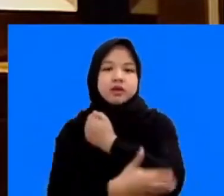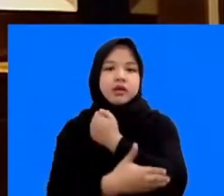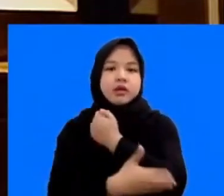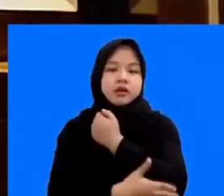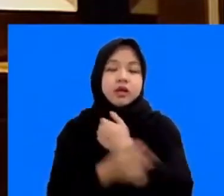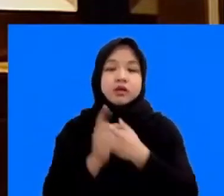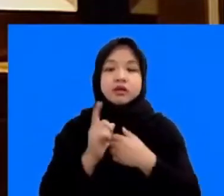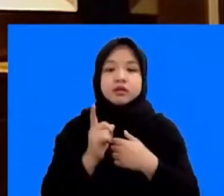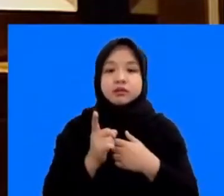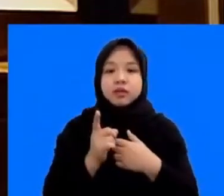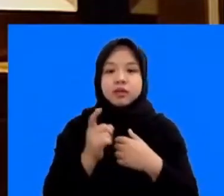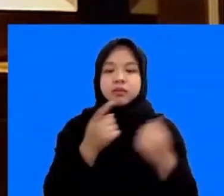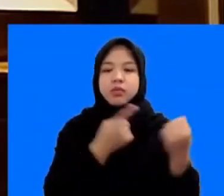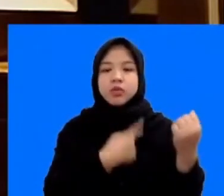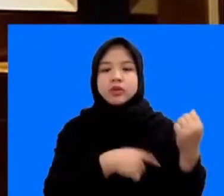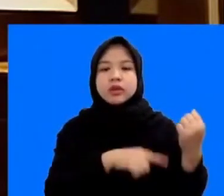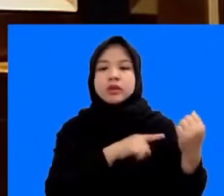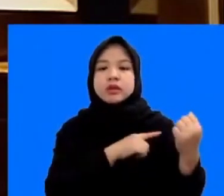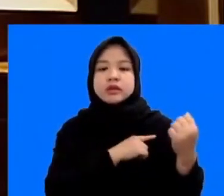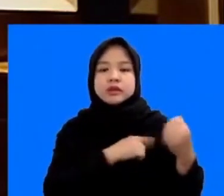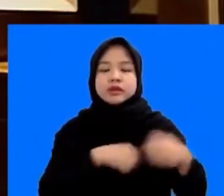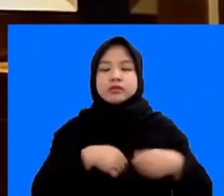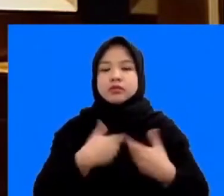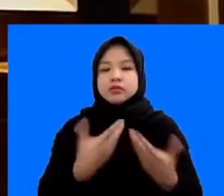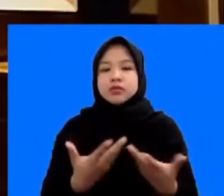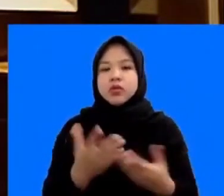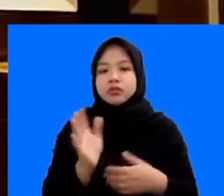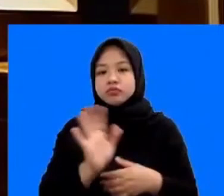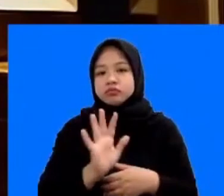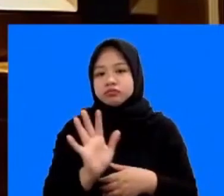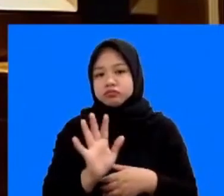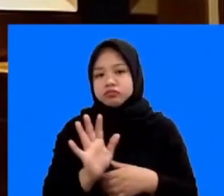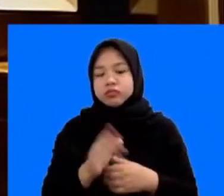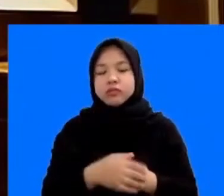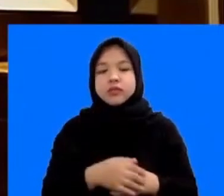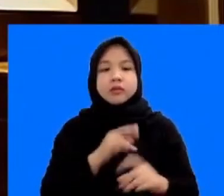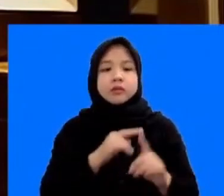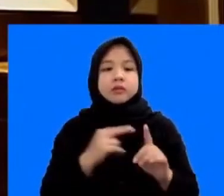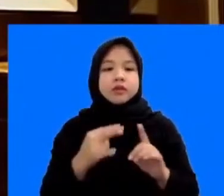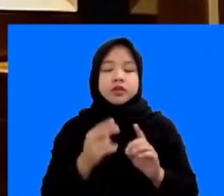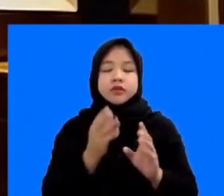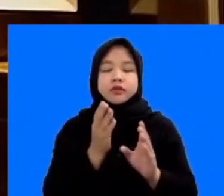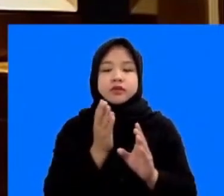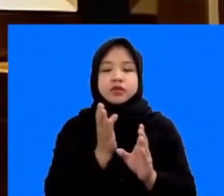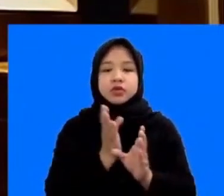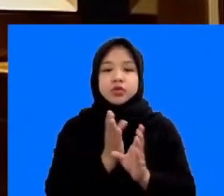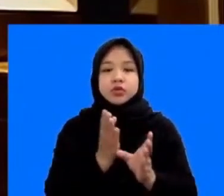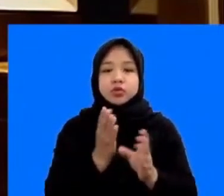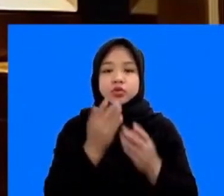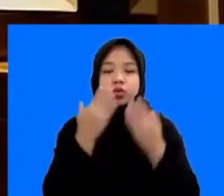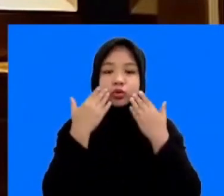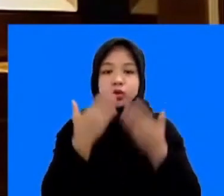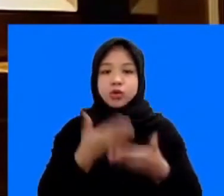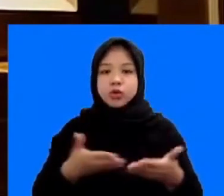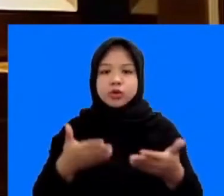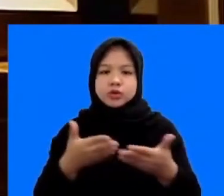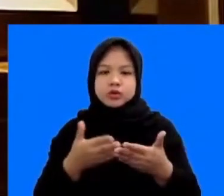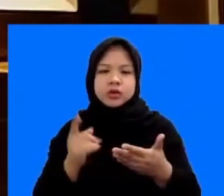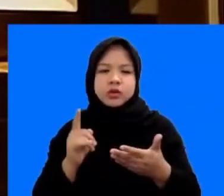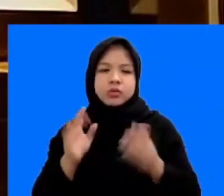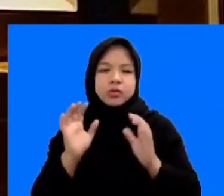potensinya tidak terkenal kan dalam perspektif sosiologi sendiri identitas diri menjadi masalah dan pertanyaan